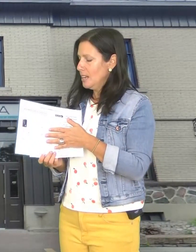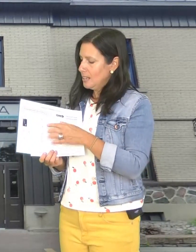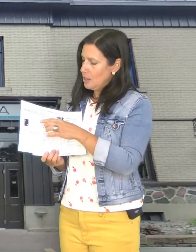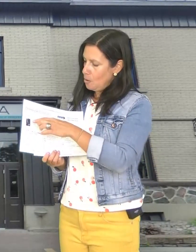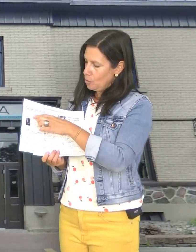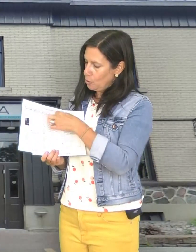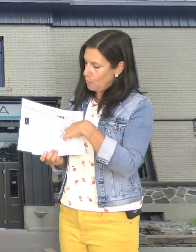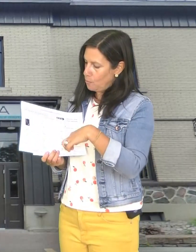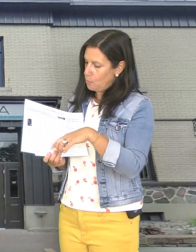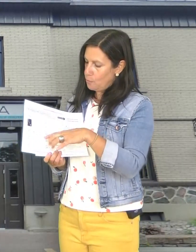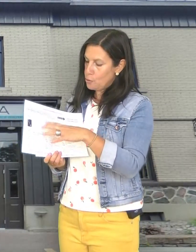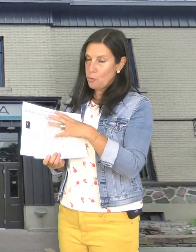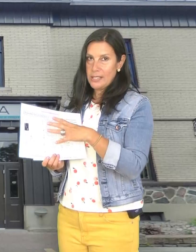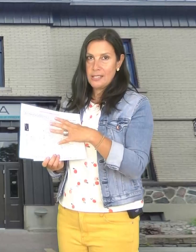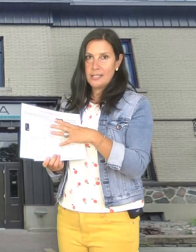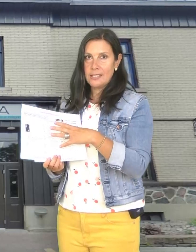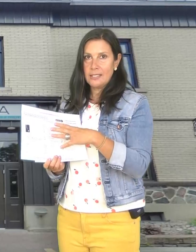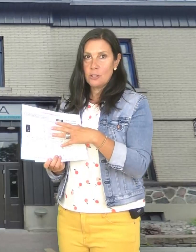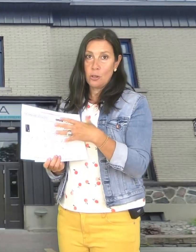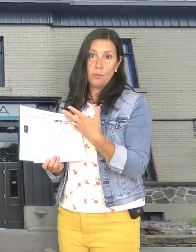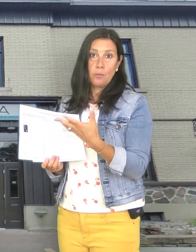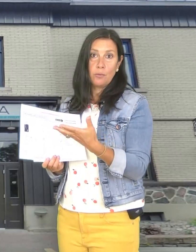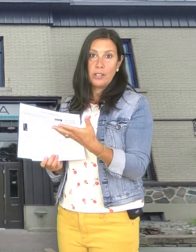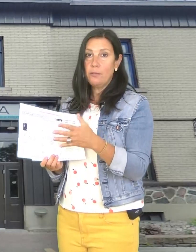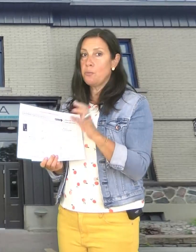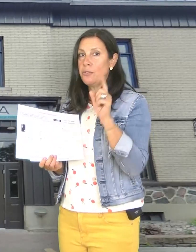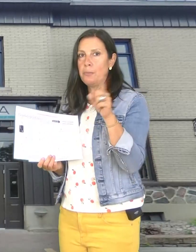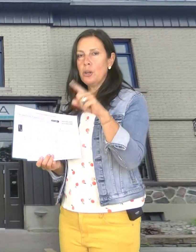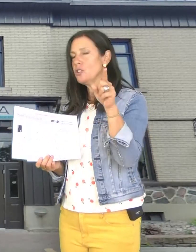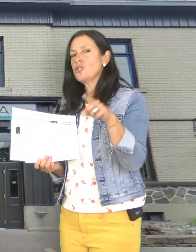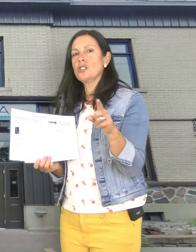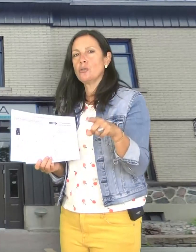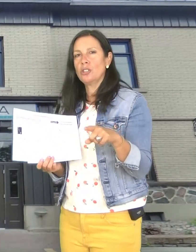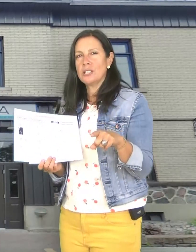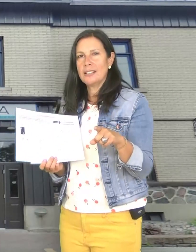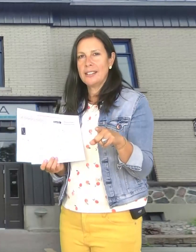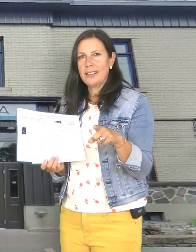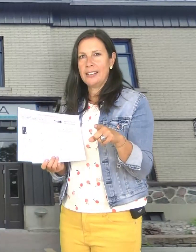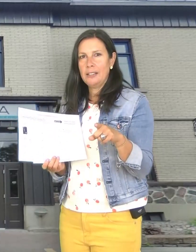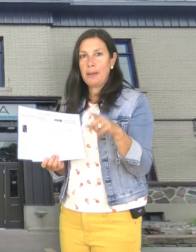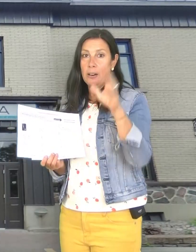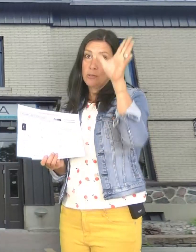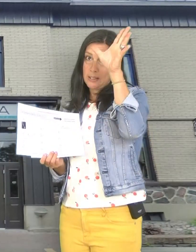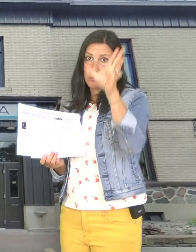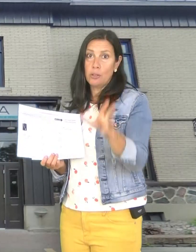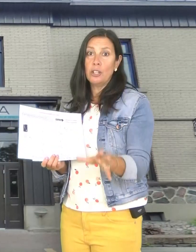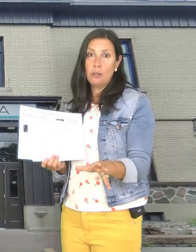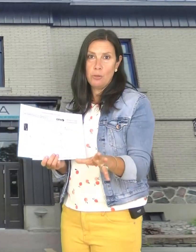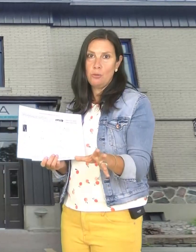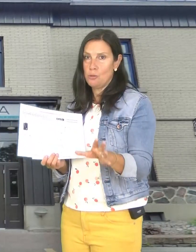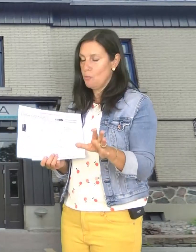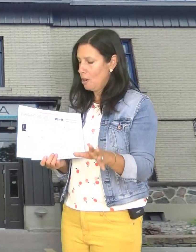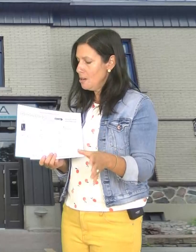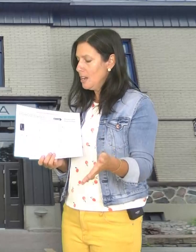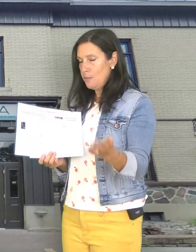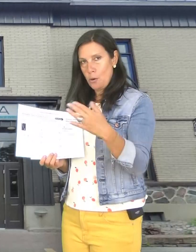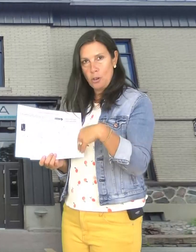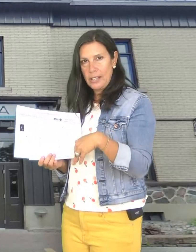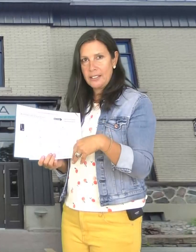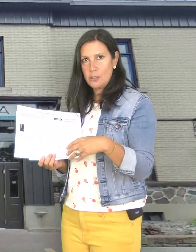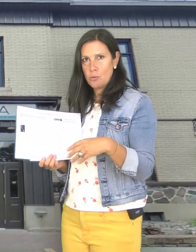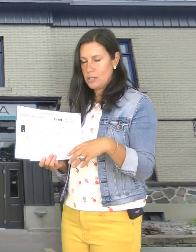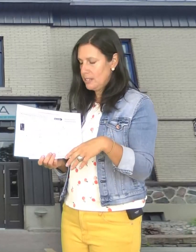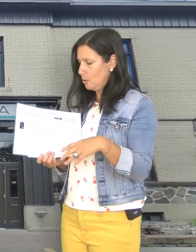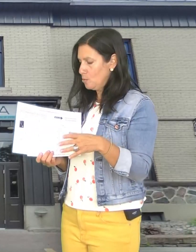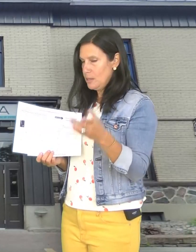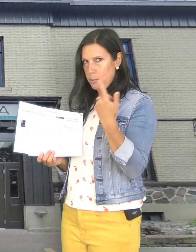aussi. Donc, vous choisissez ce que vous voulez. Vous ne pouvez pas cocher sur notre site internet. Par contre, ça vous donne le menu du mois. Il